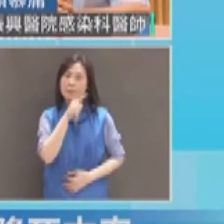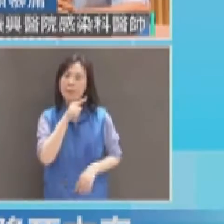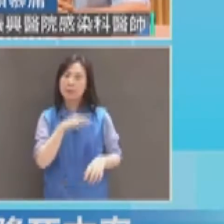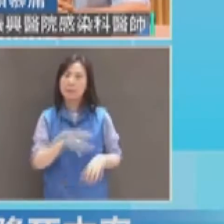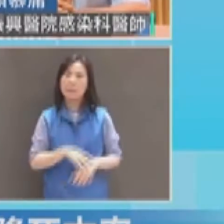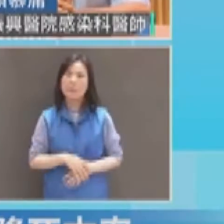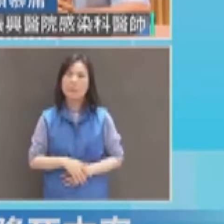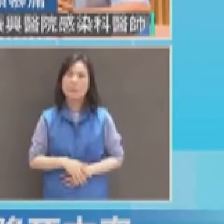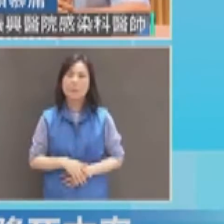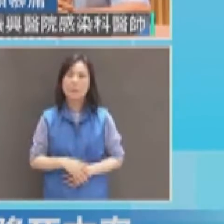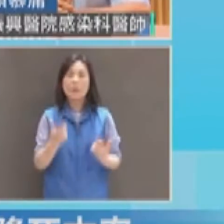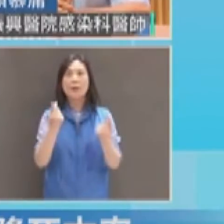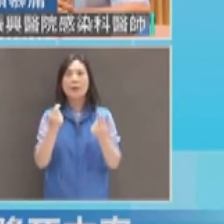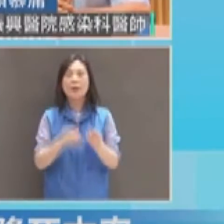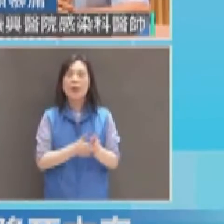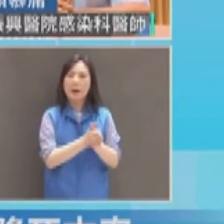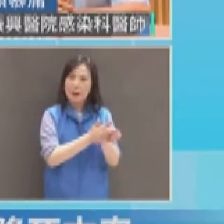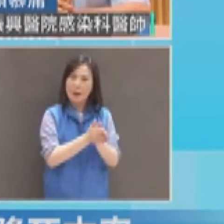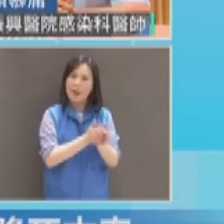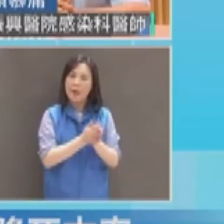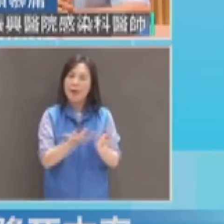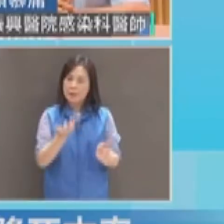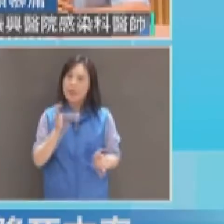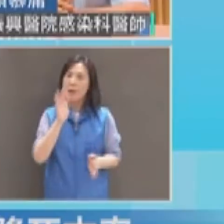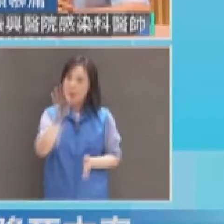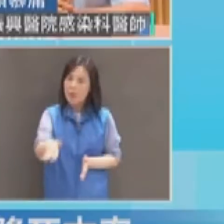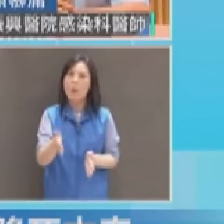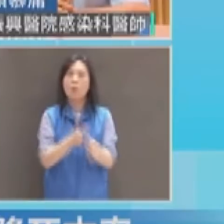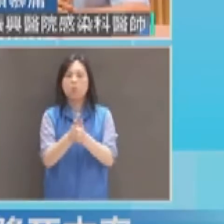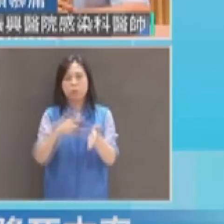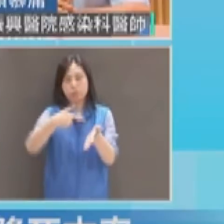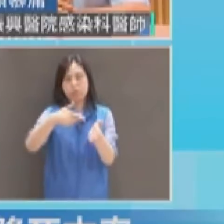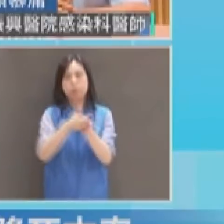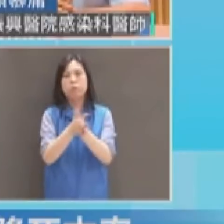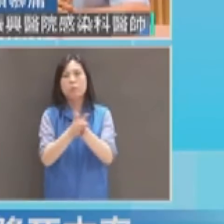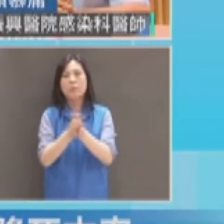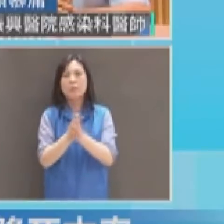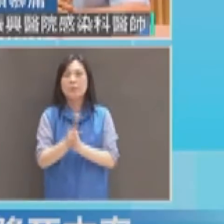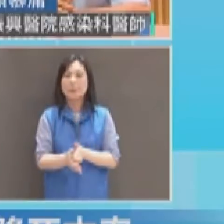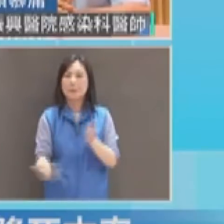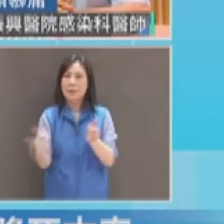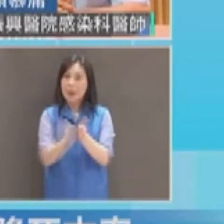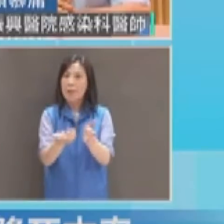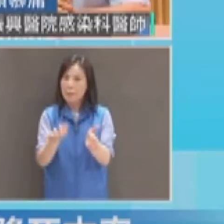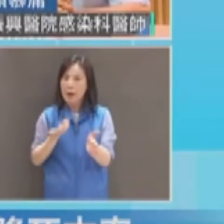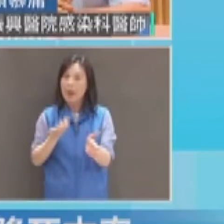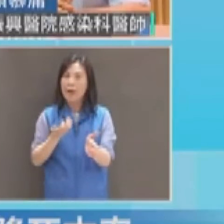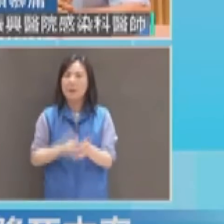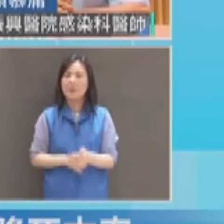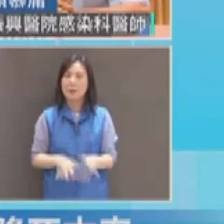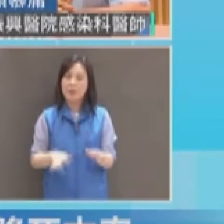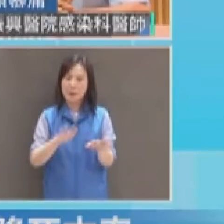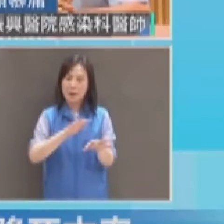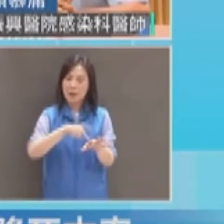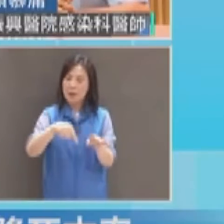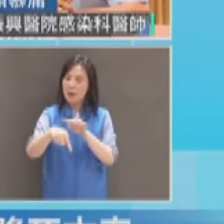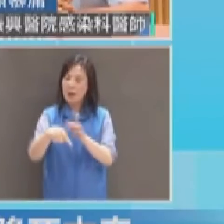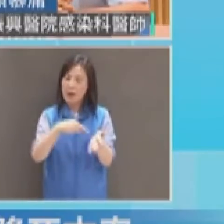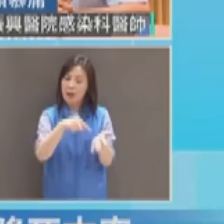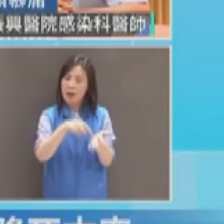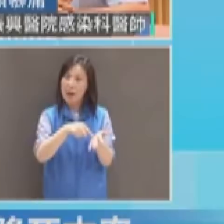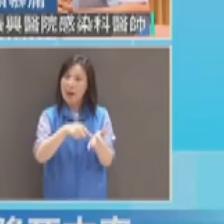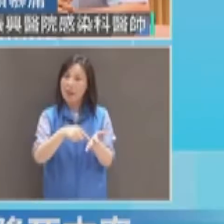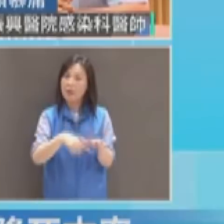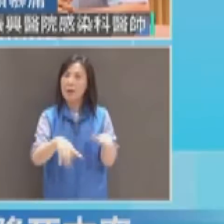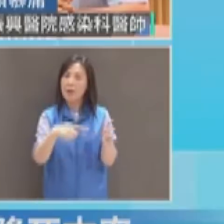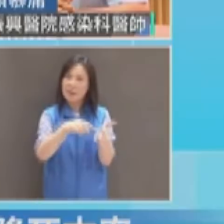有一个还是三明治洗手法，哦，你进到捷运或者上公车之前，你要先决定你的哪一只手是清洁手，你